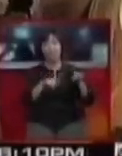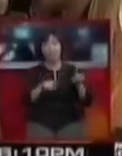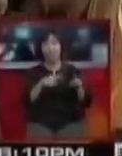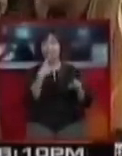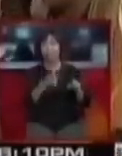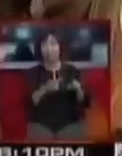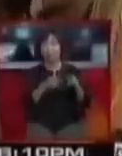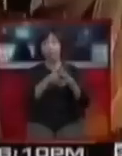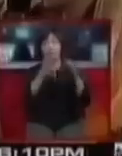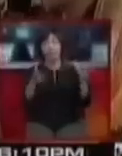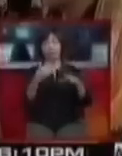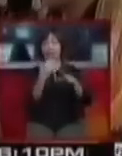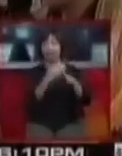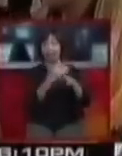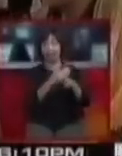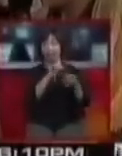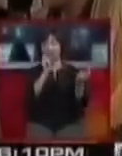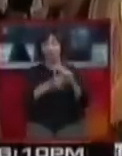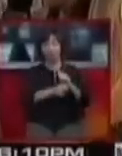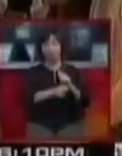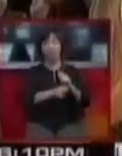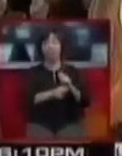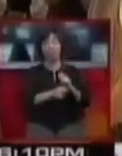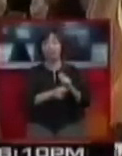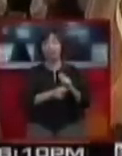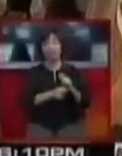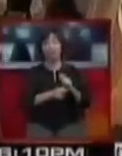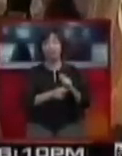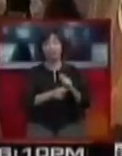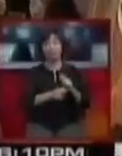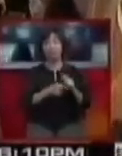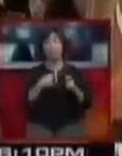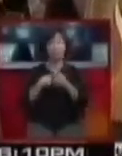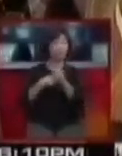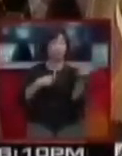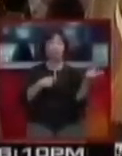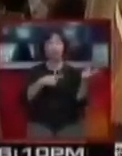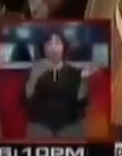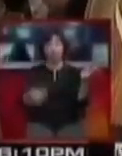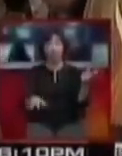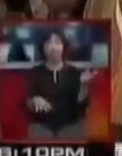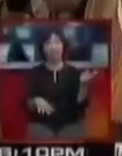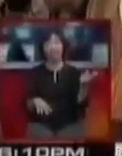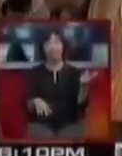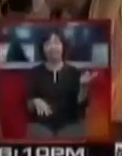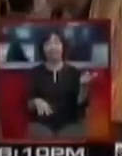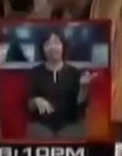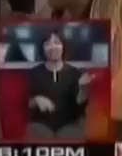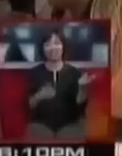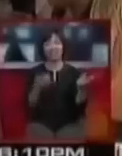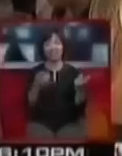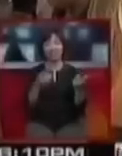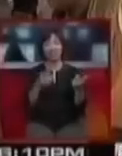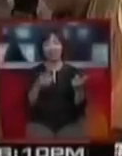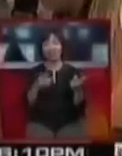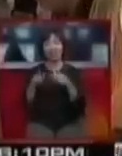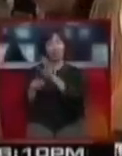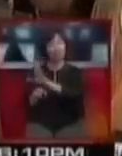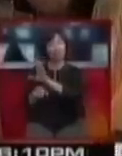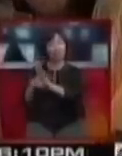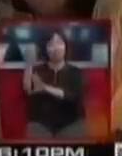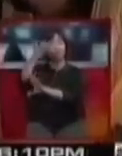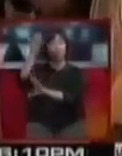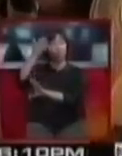isa sa pinakamalaking balatid sa reforma ang kanyang natanggal sa kanyang landas. Sigurado lang, Cheryl, sa timbre ng